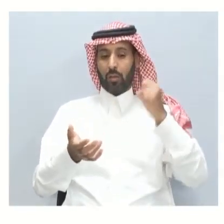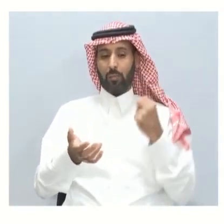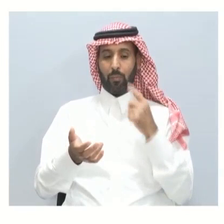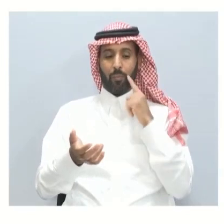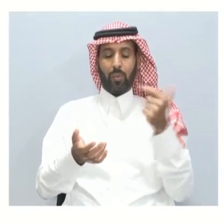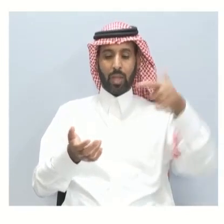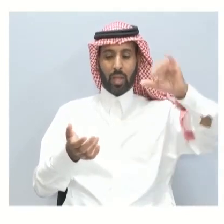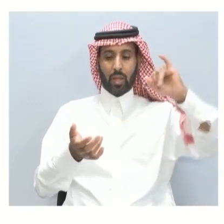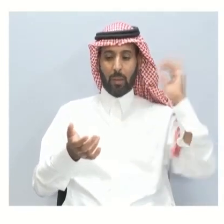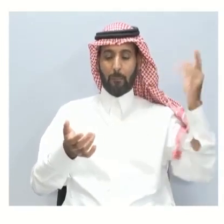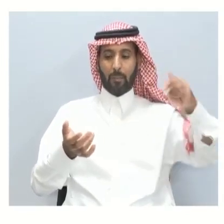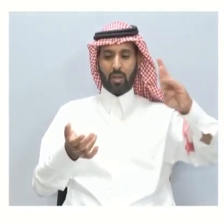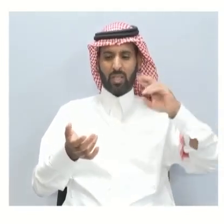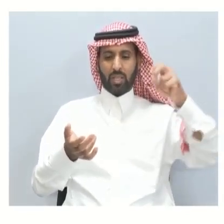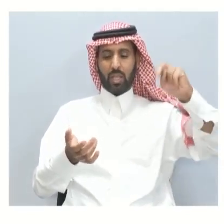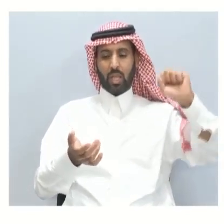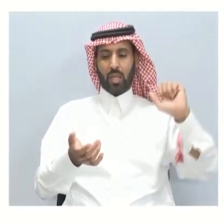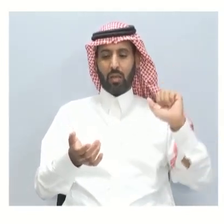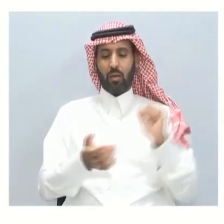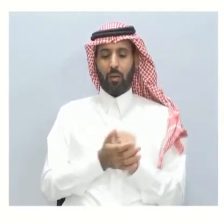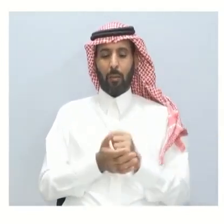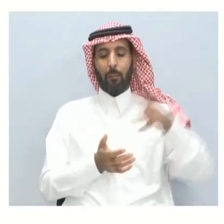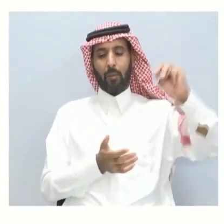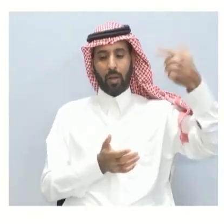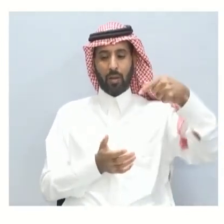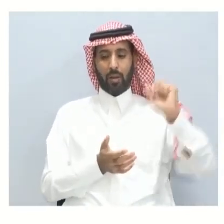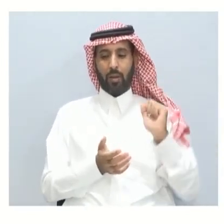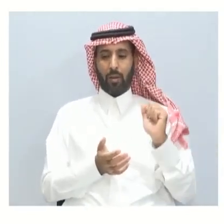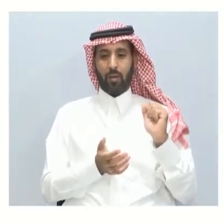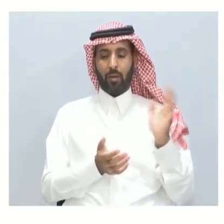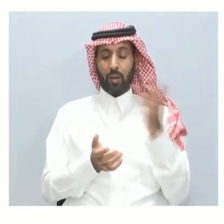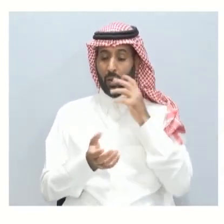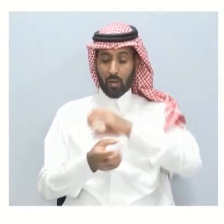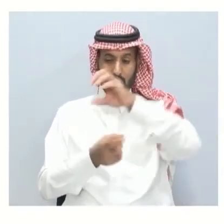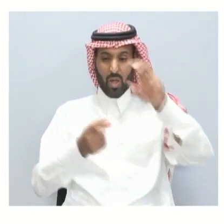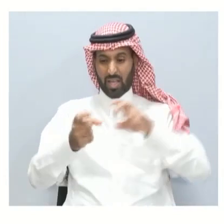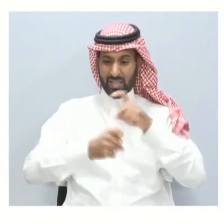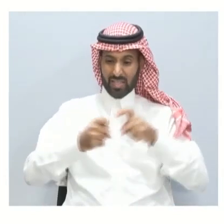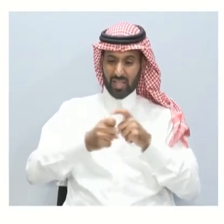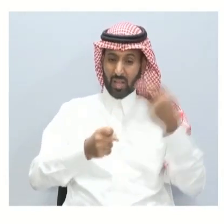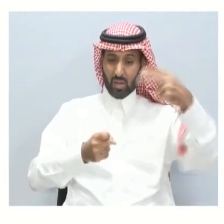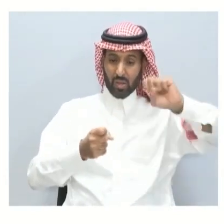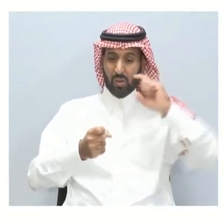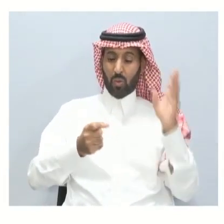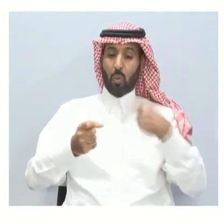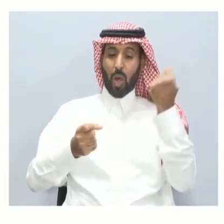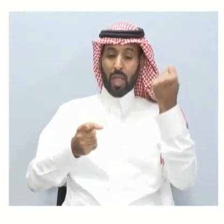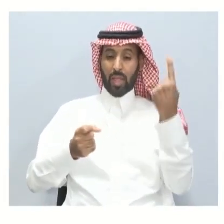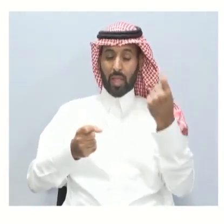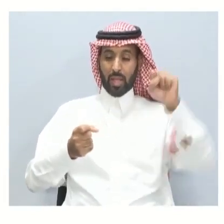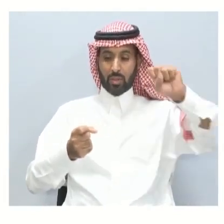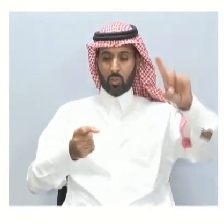ليثيوم بريليوم صوديوم ومغنيسيوم لاحظ معي توزيع الالكتروني للهيدروجين 1